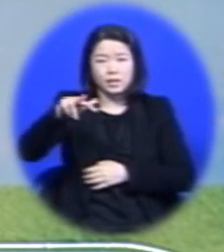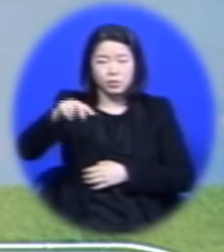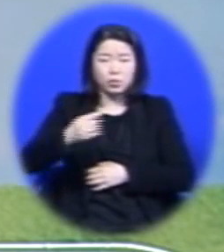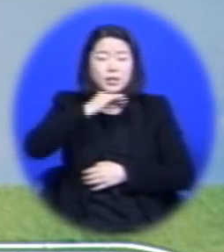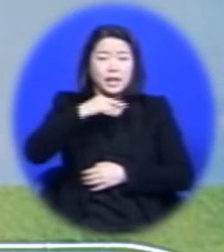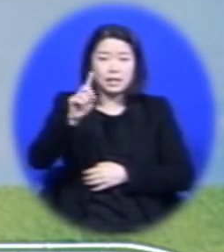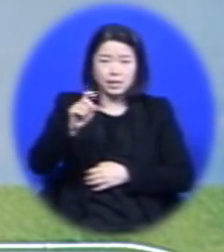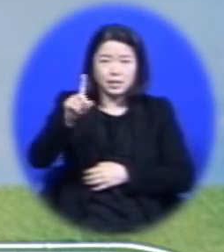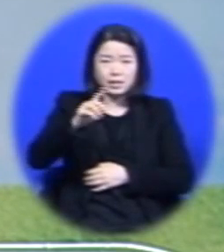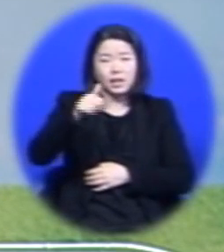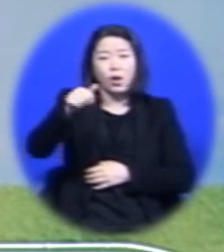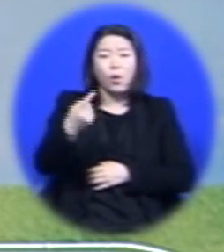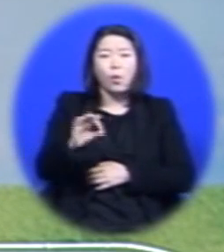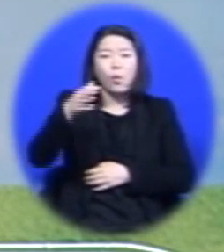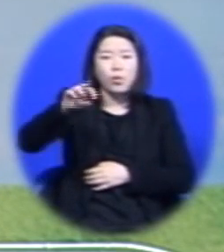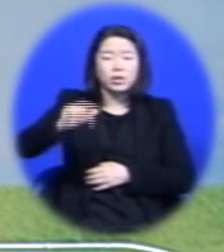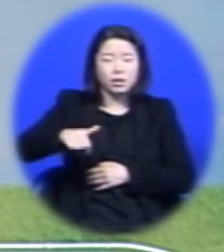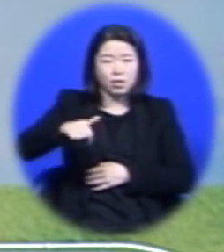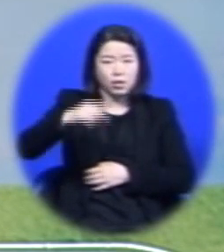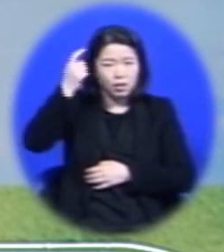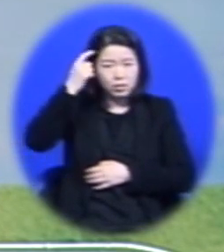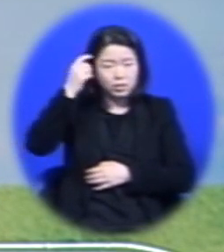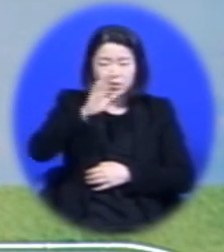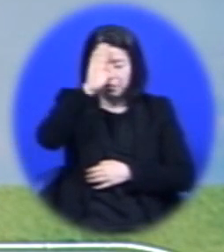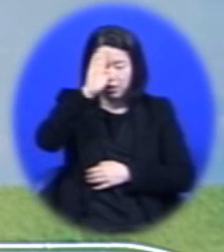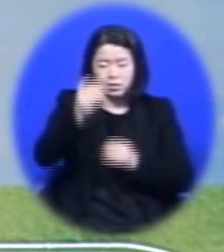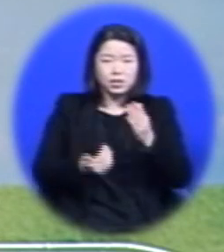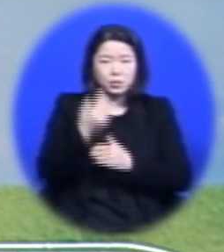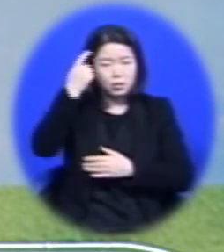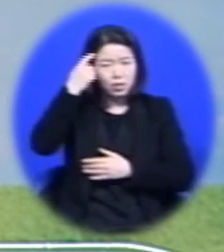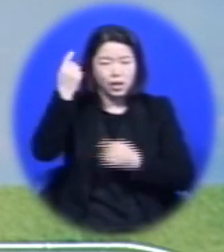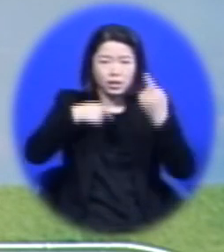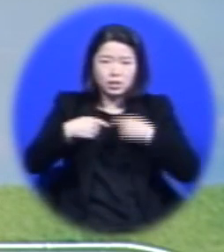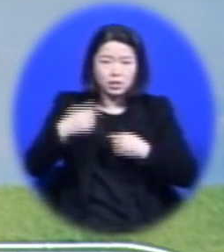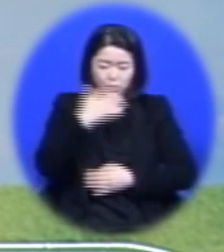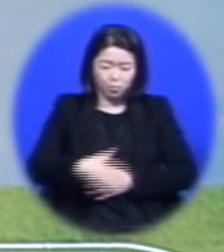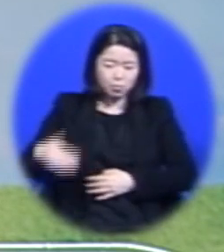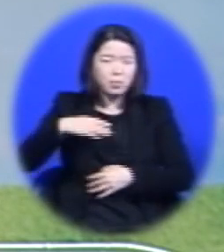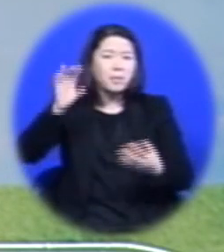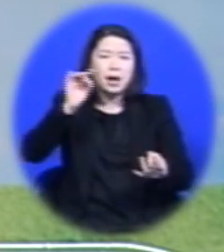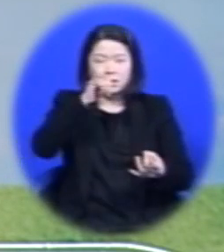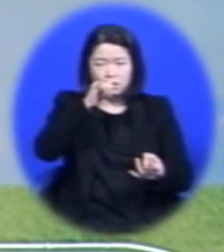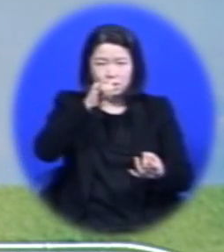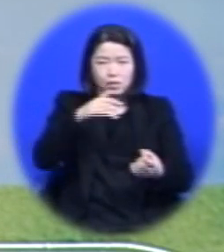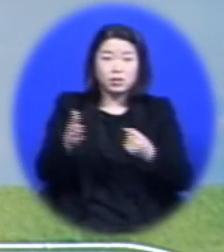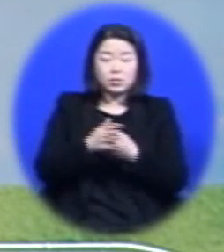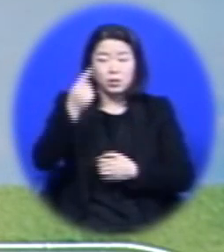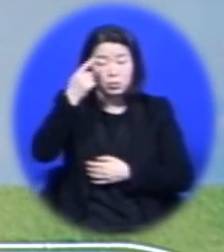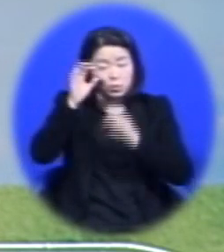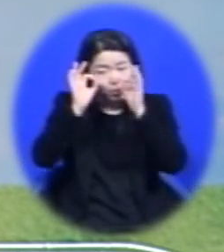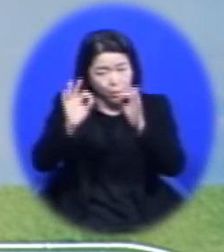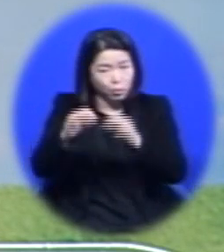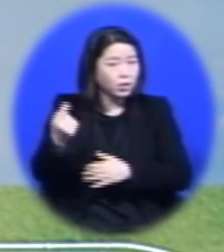홍역을 앓으면서 뇌 손상이 와서 전신이 마비가 됐습니다 11살 때 그래서 눈으로 보는